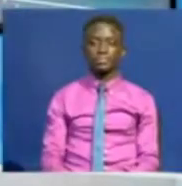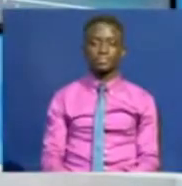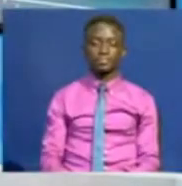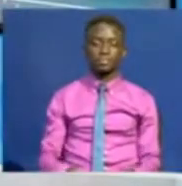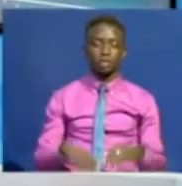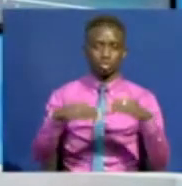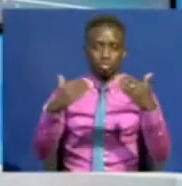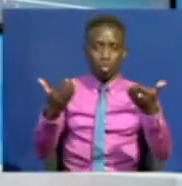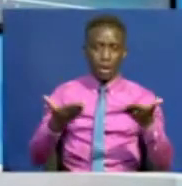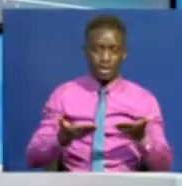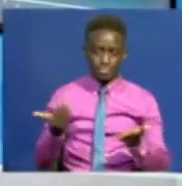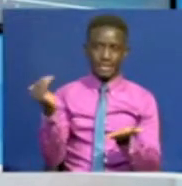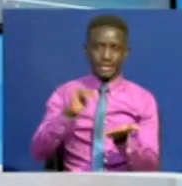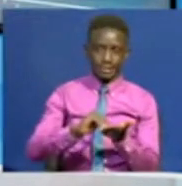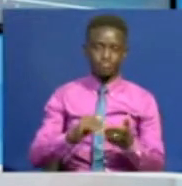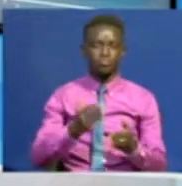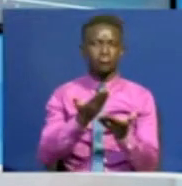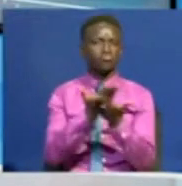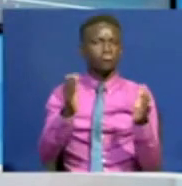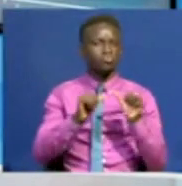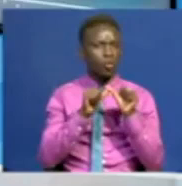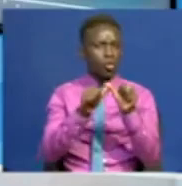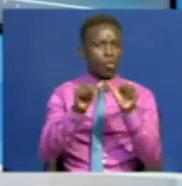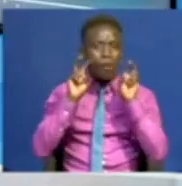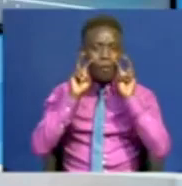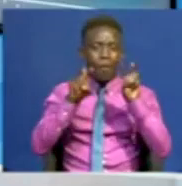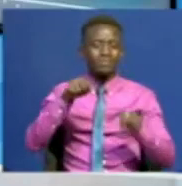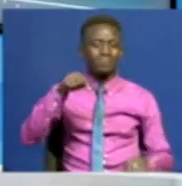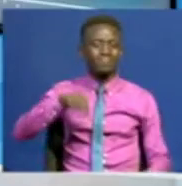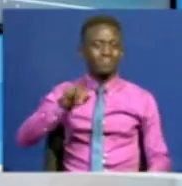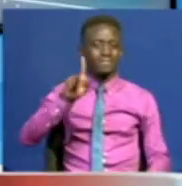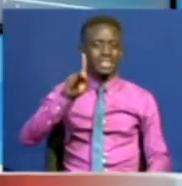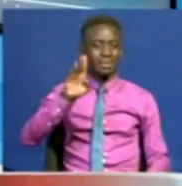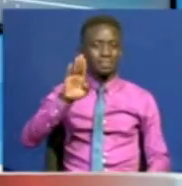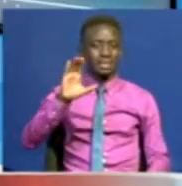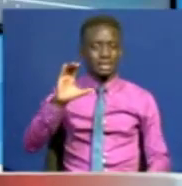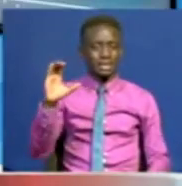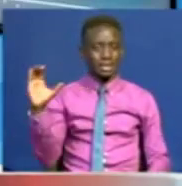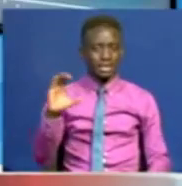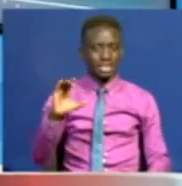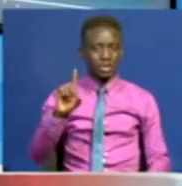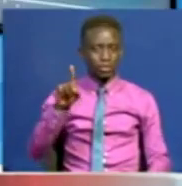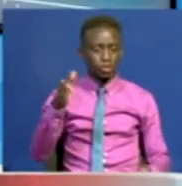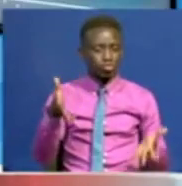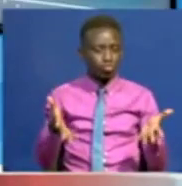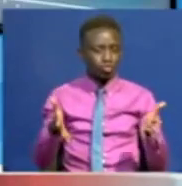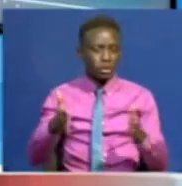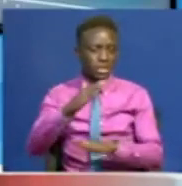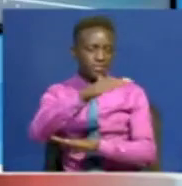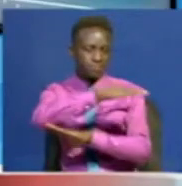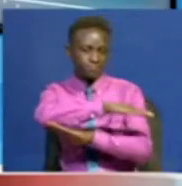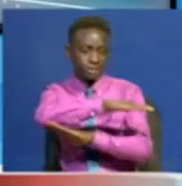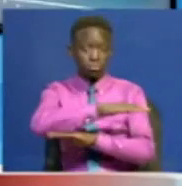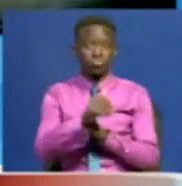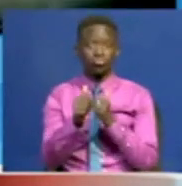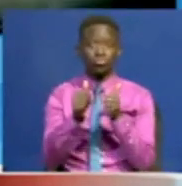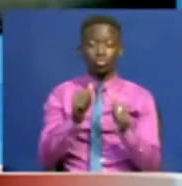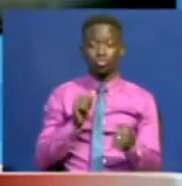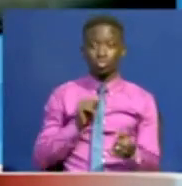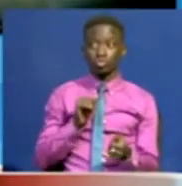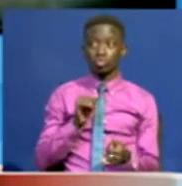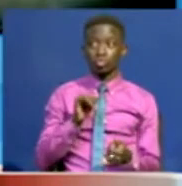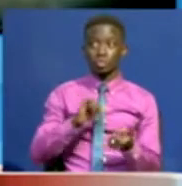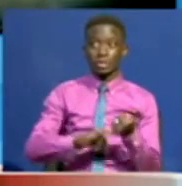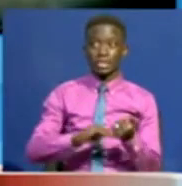Karibu tena mtazamaji, unaendelea kutazama darubini ya Channel 1 jioni ya leo. Mke wa waziri mwenye mamlaka